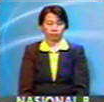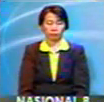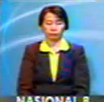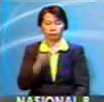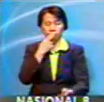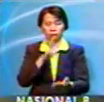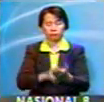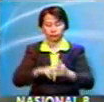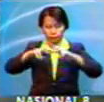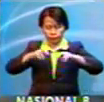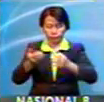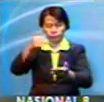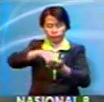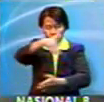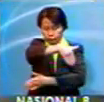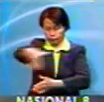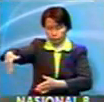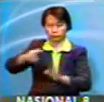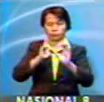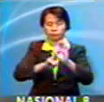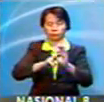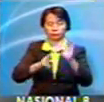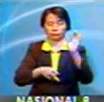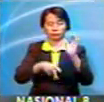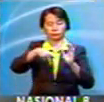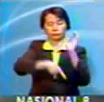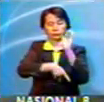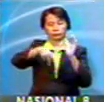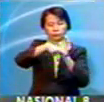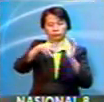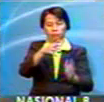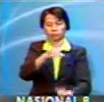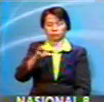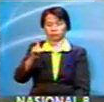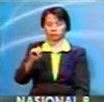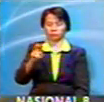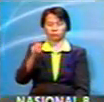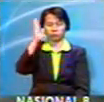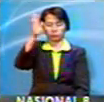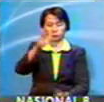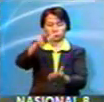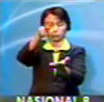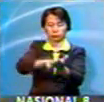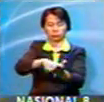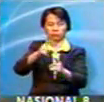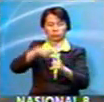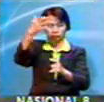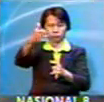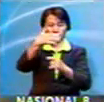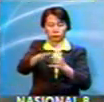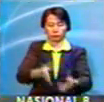Notis kajian semula persempadanan bagi kerusi Parlimen dan Dewan Undangan Negeri DUN dijangka diwartakan bulan depan.